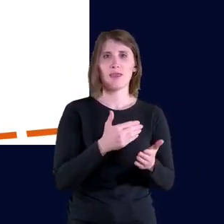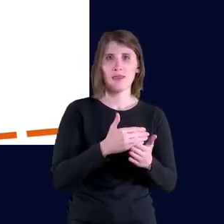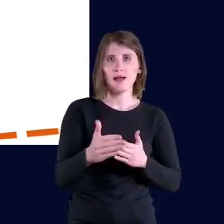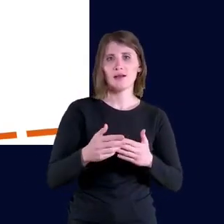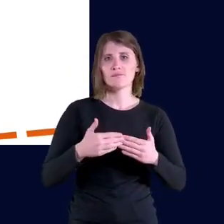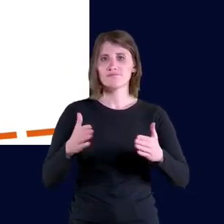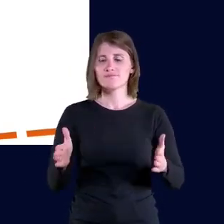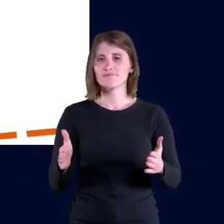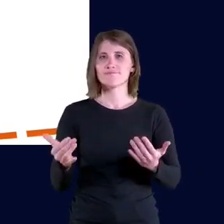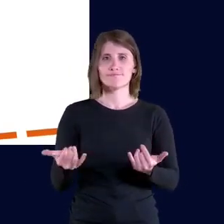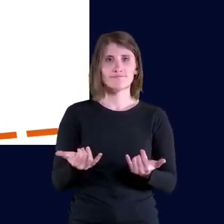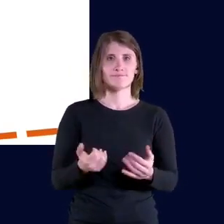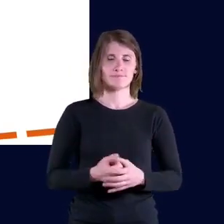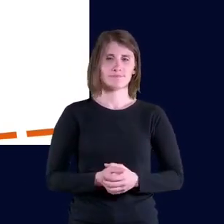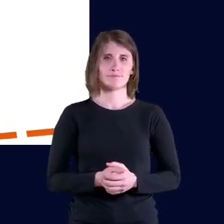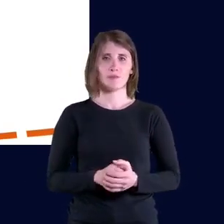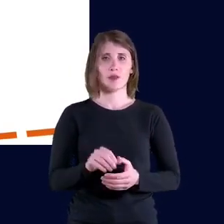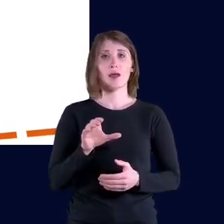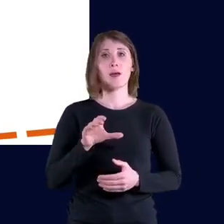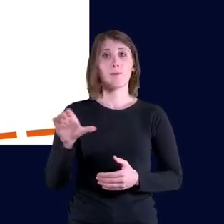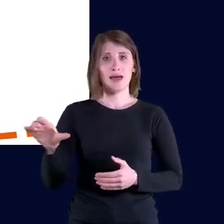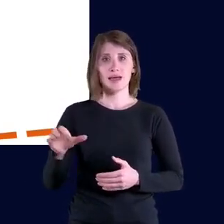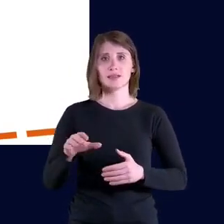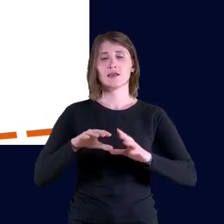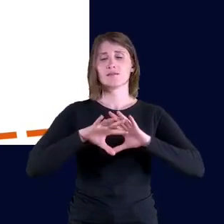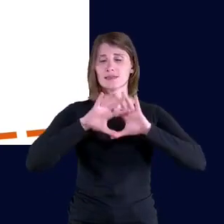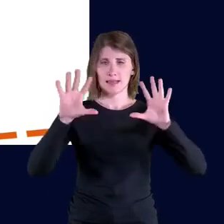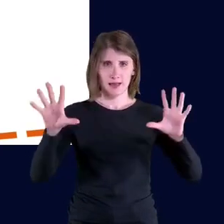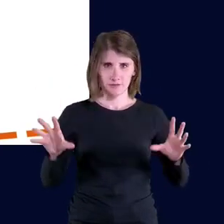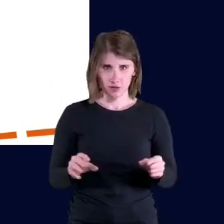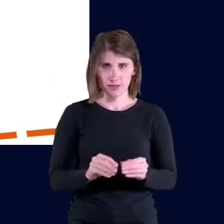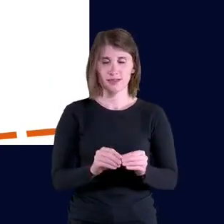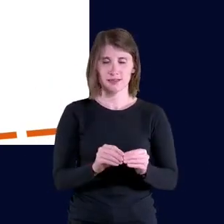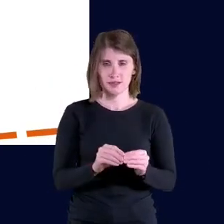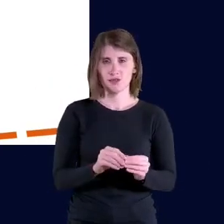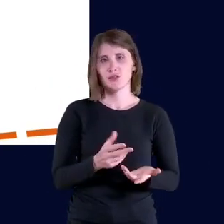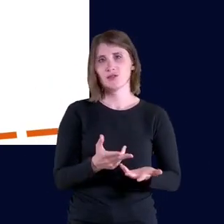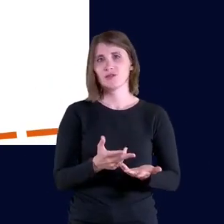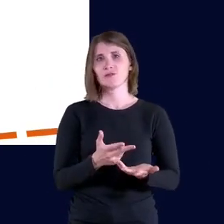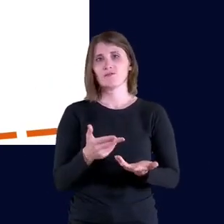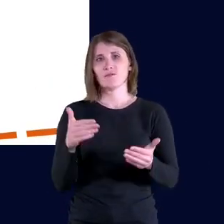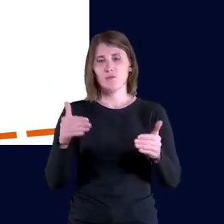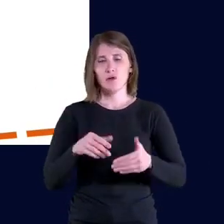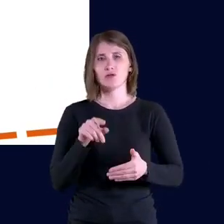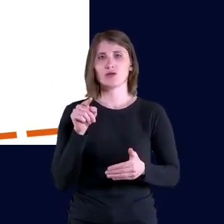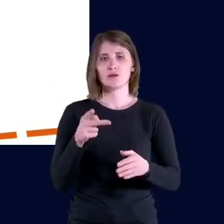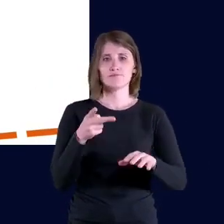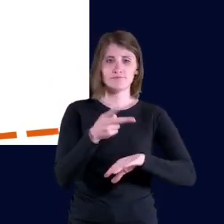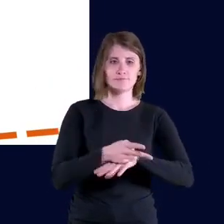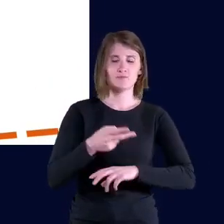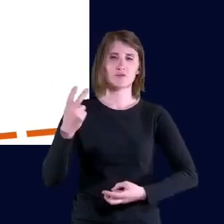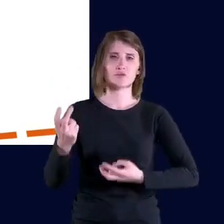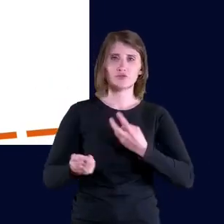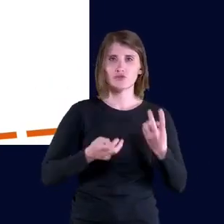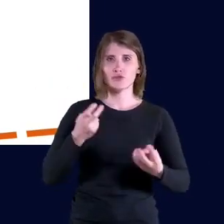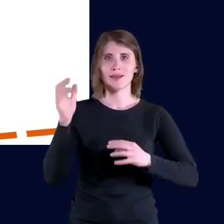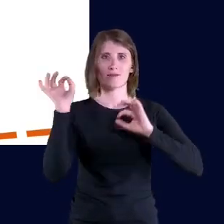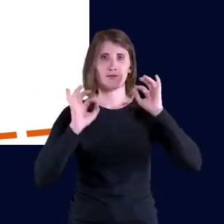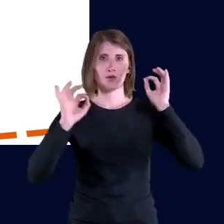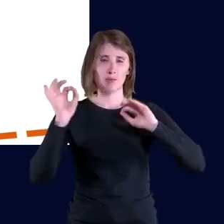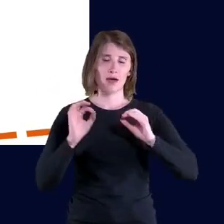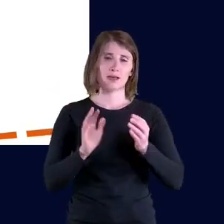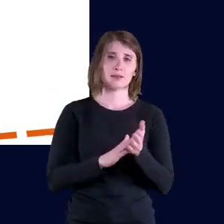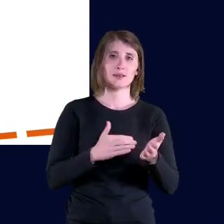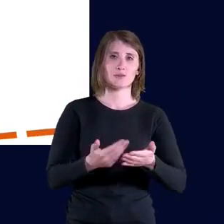Oczywiście tak Jak wspomniałam baza jest skierowana dla wszystkich także dowolny sposób można poszukiwać w niej informacji na temat